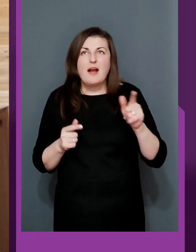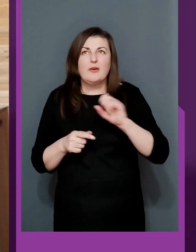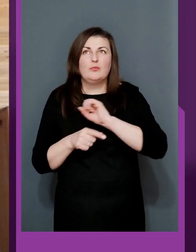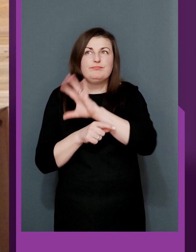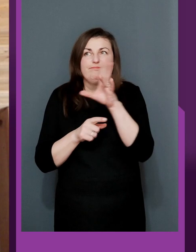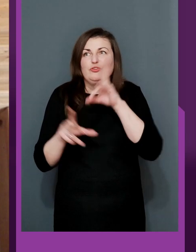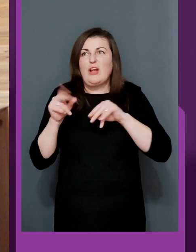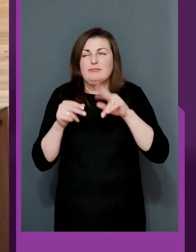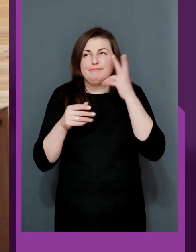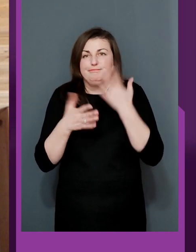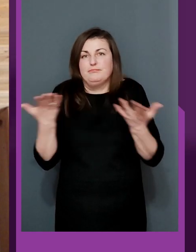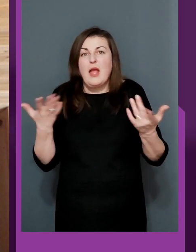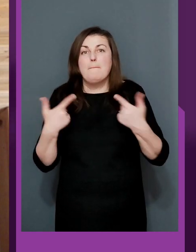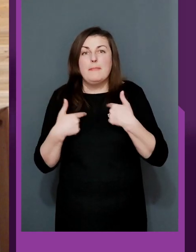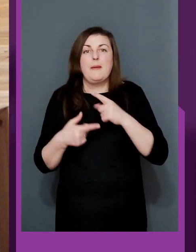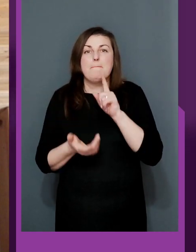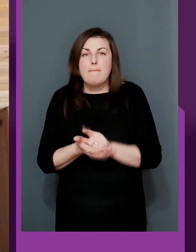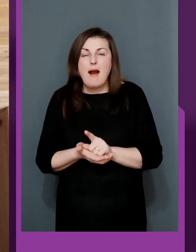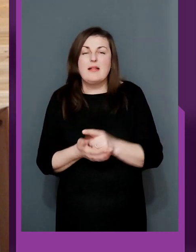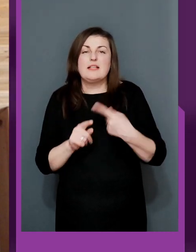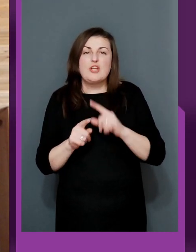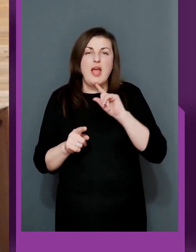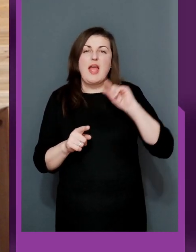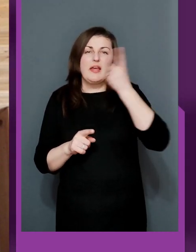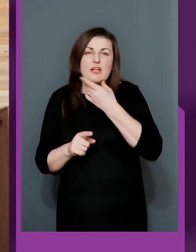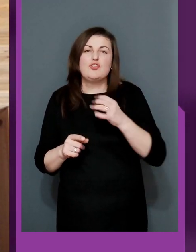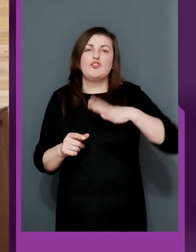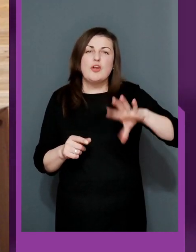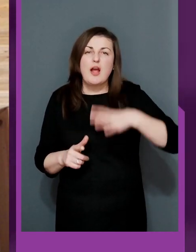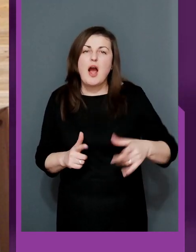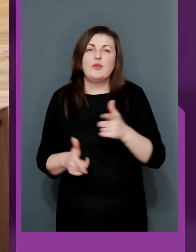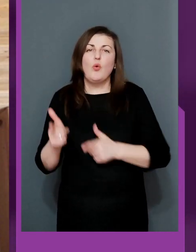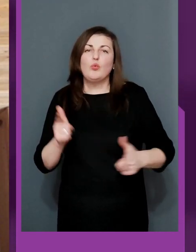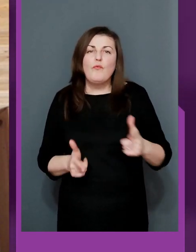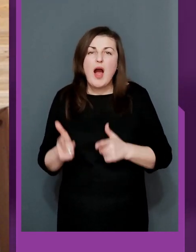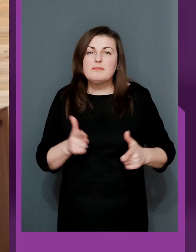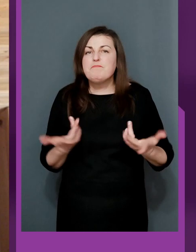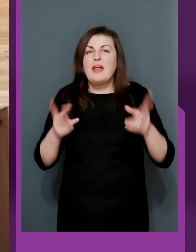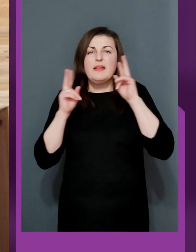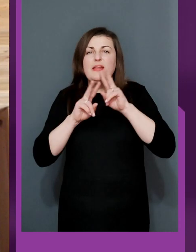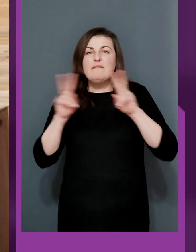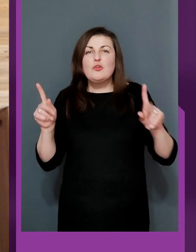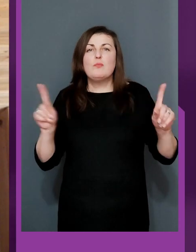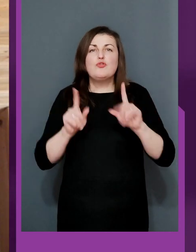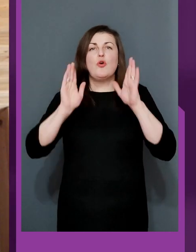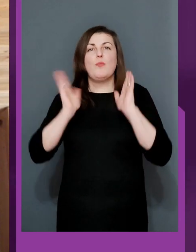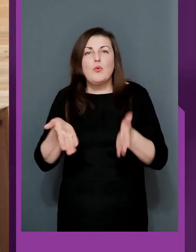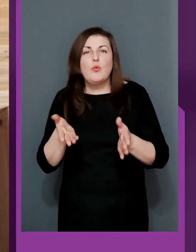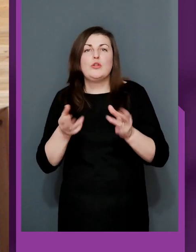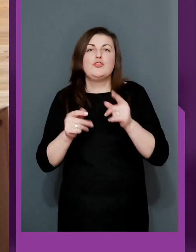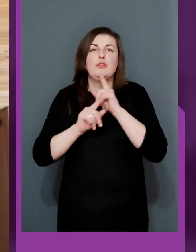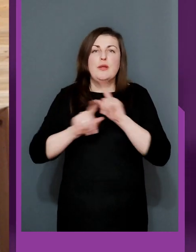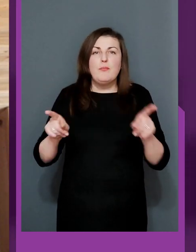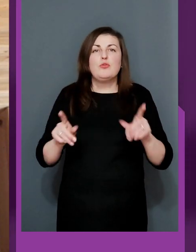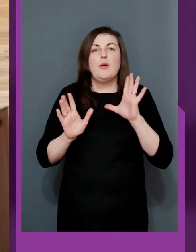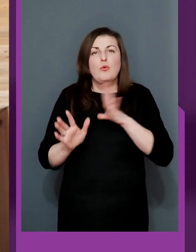полетів І ми мали ще цілий рік чекати готуватися невідомо чого чи буде це чи не